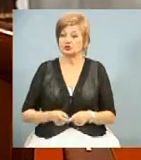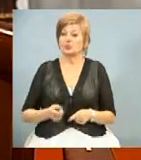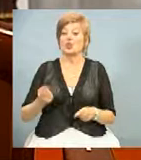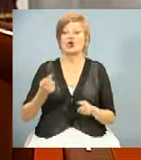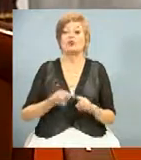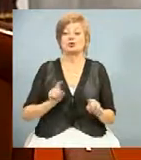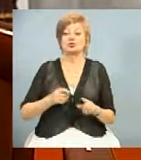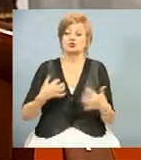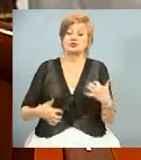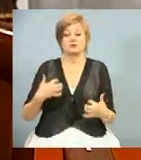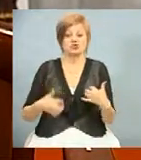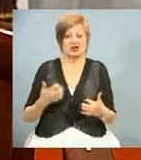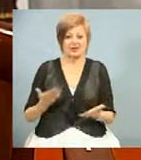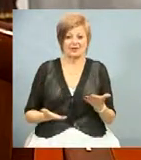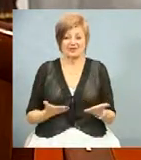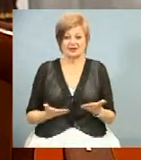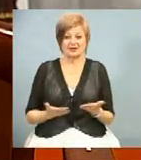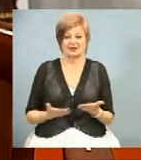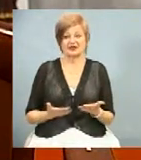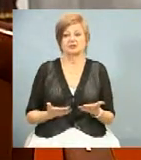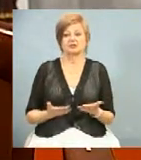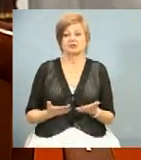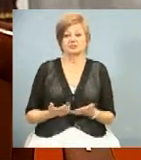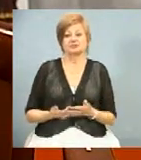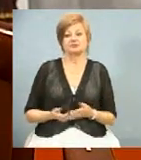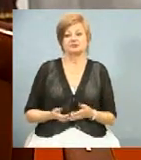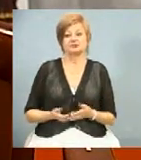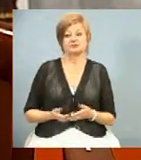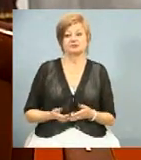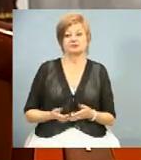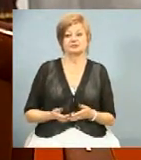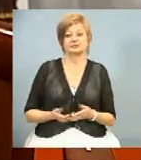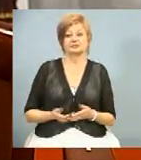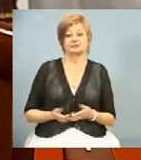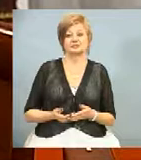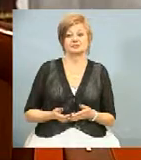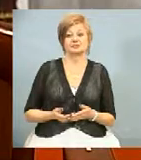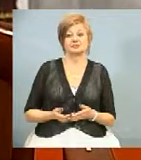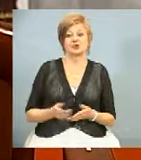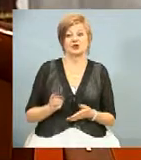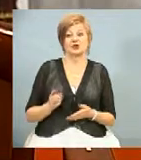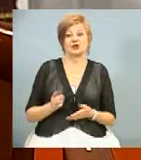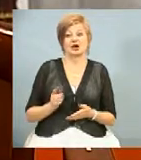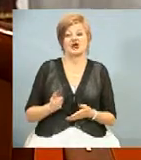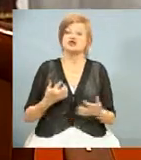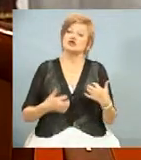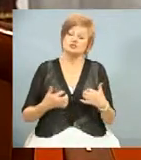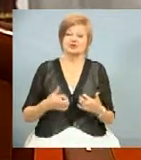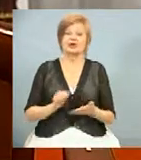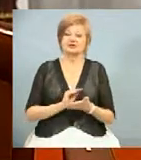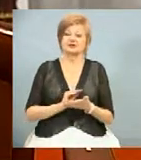що вони спішать, вважаєте, так? Чи вони спішати і...